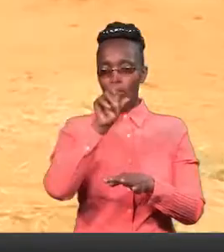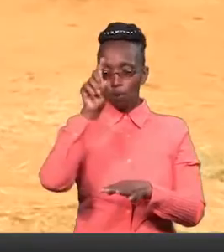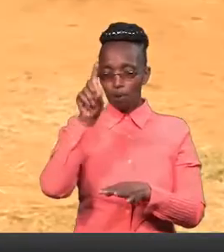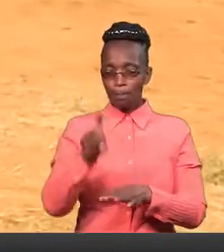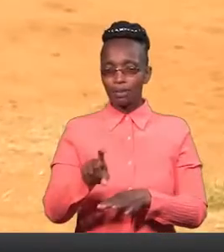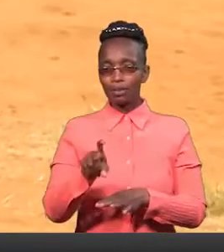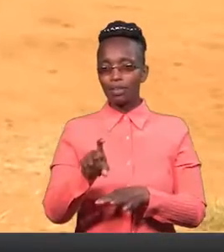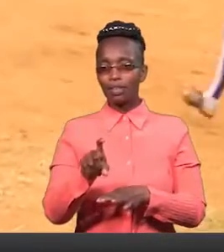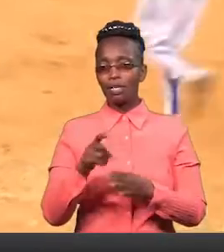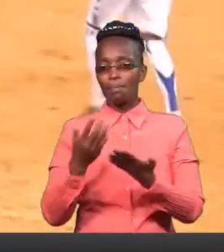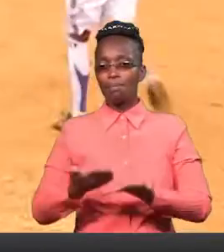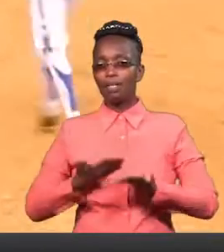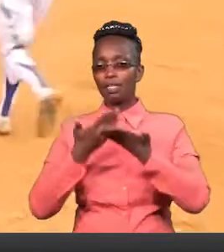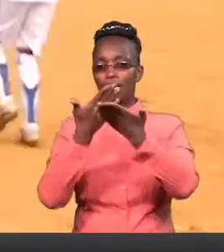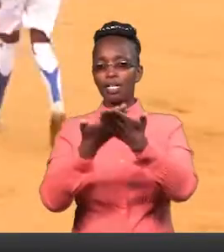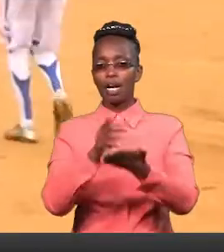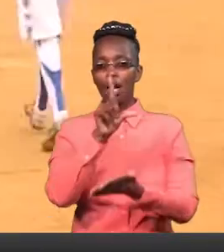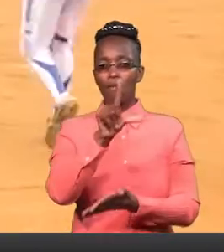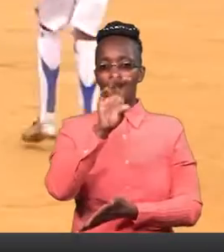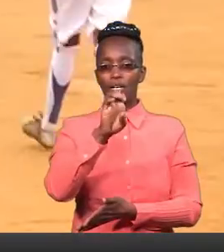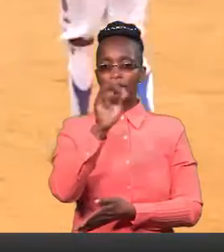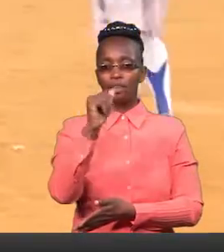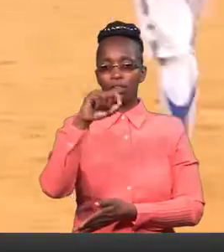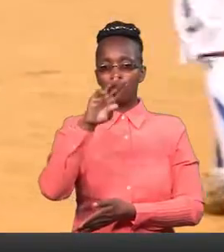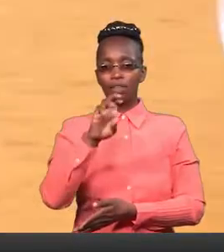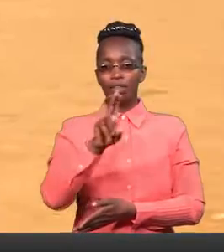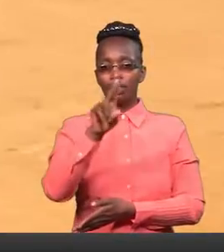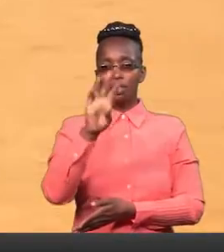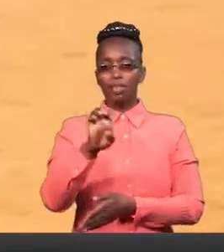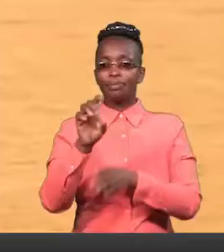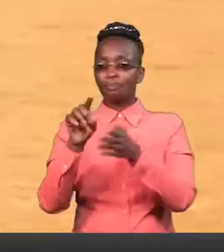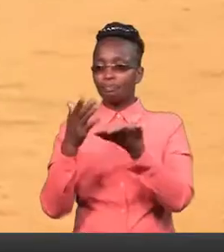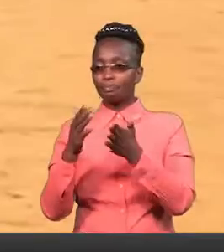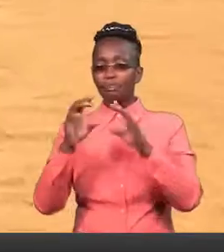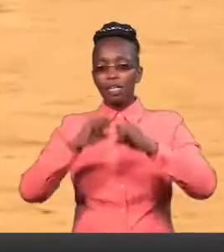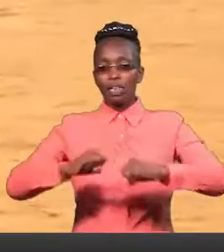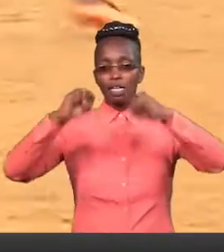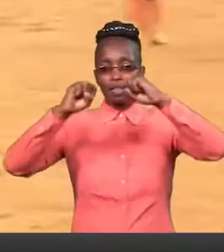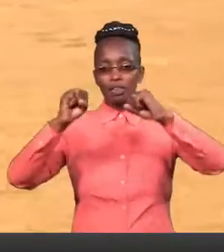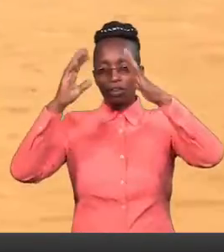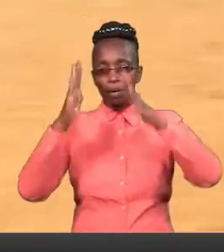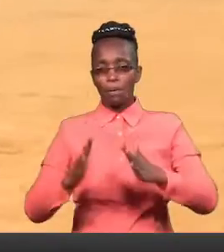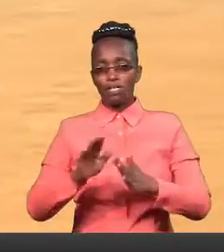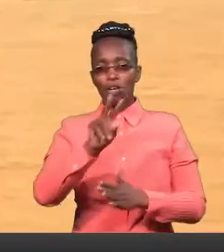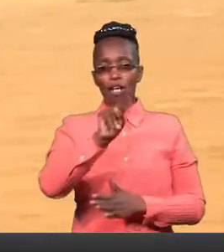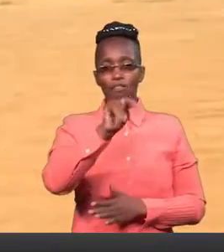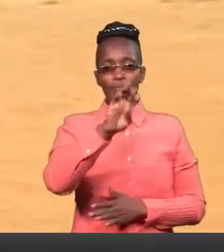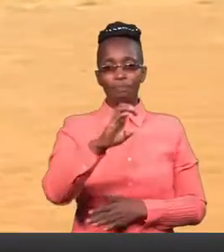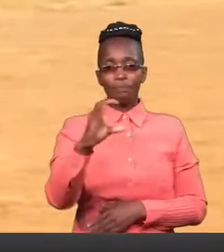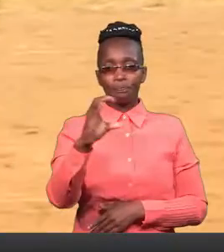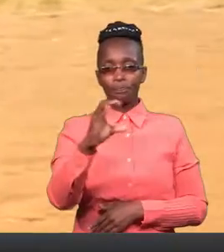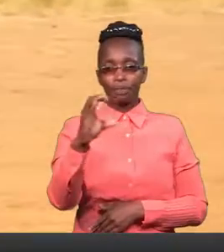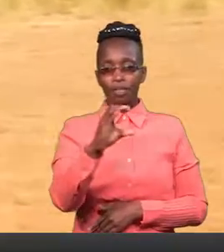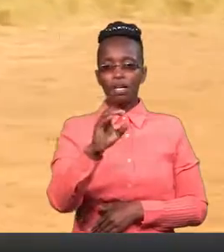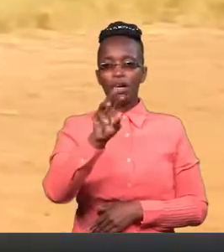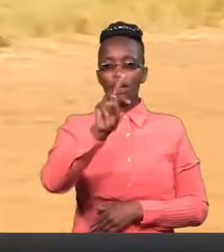chini. Mwanachama wa NEC katika shirikisho la kandanda hapa nchini FKF, Anthony Makau, anasema tayari wameanzisha